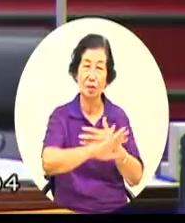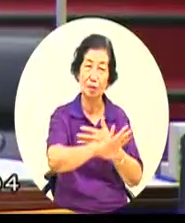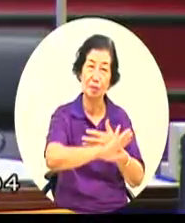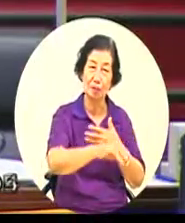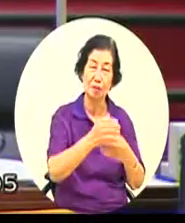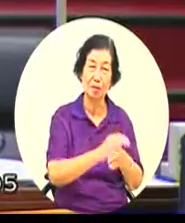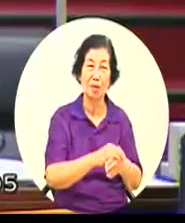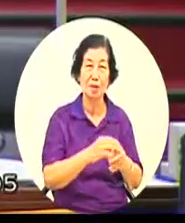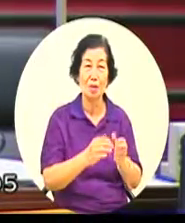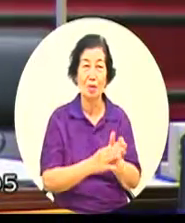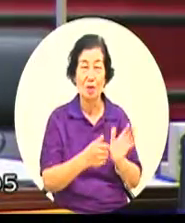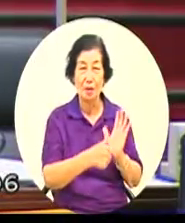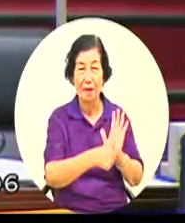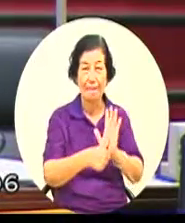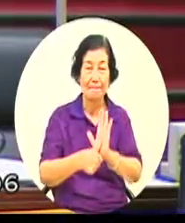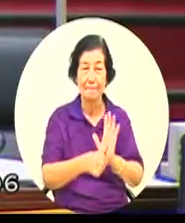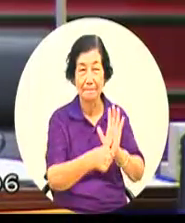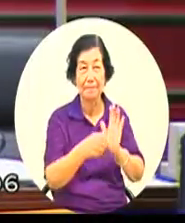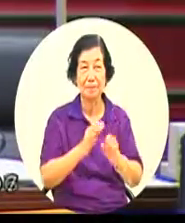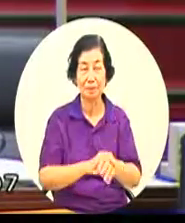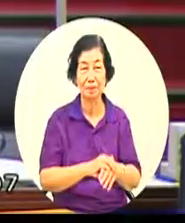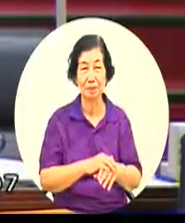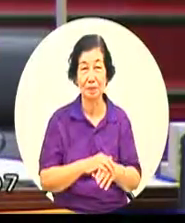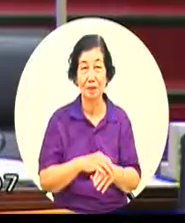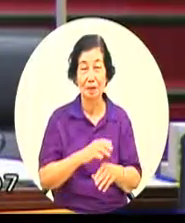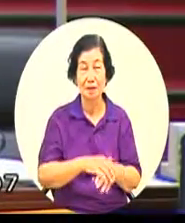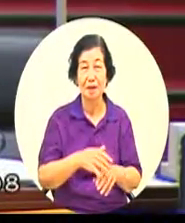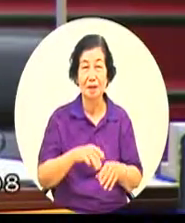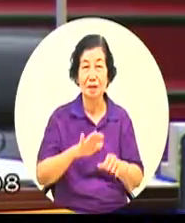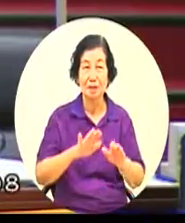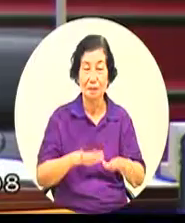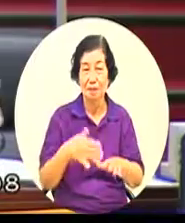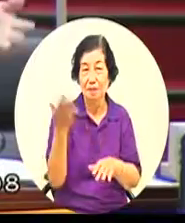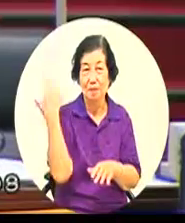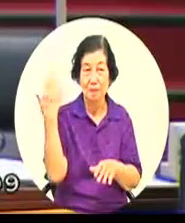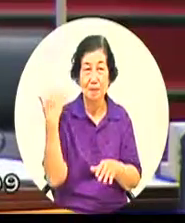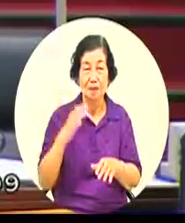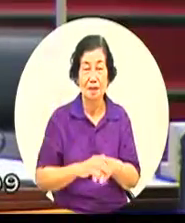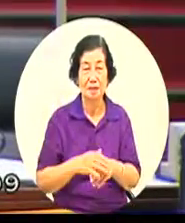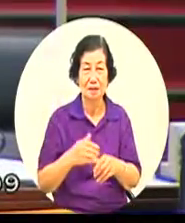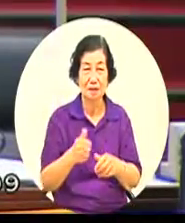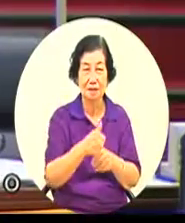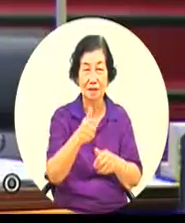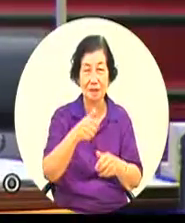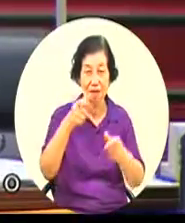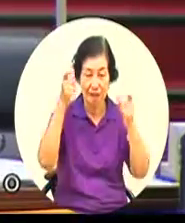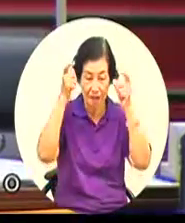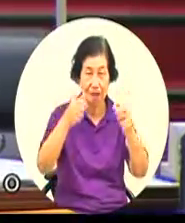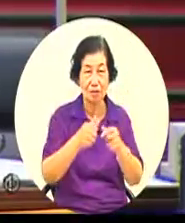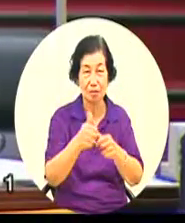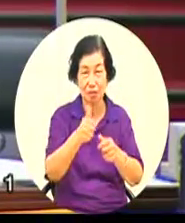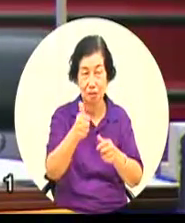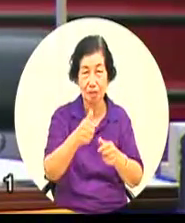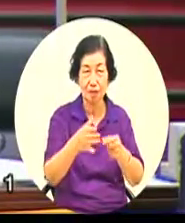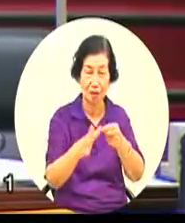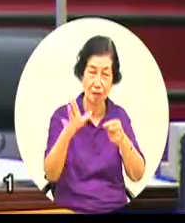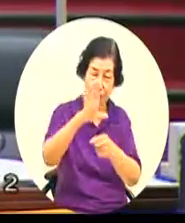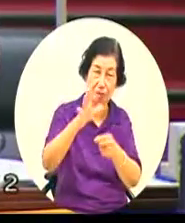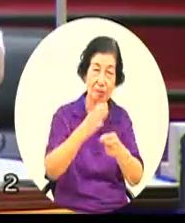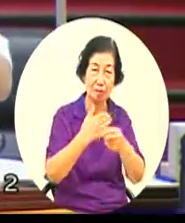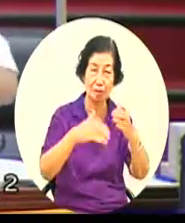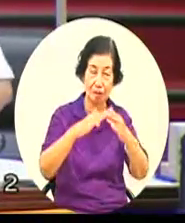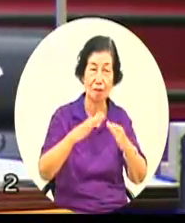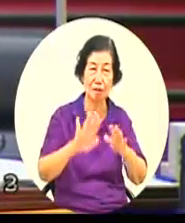双雄飞侠。她以前呢是雄中的校长，现在在雄女当校长。请 黄校长来评论一下我刚刚的